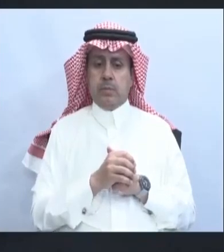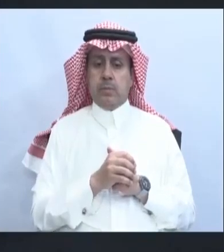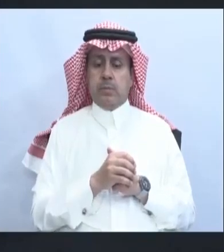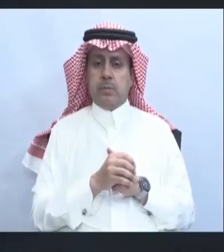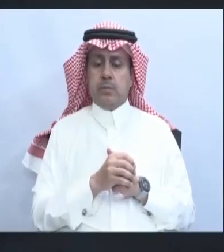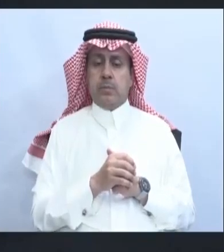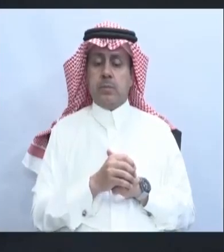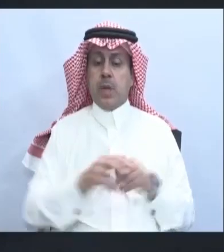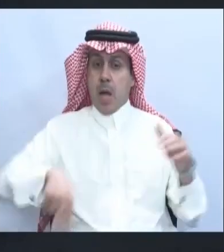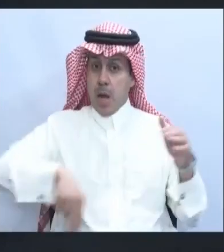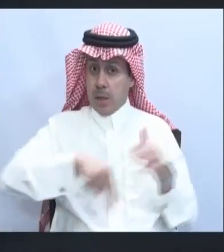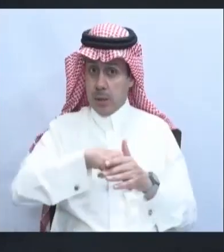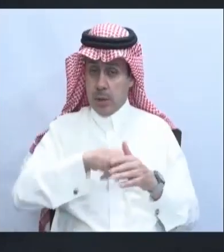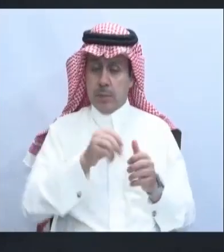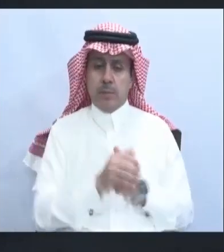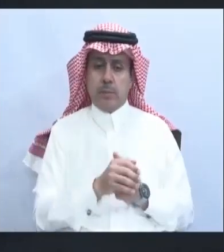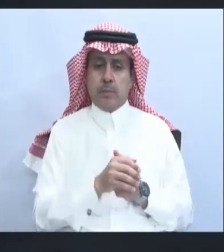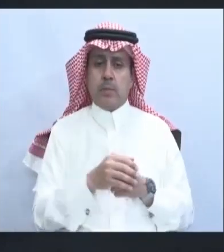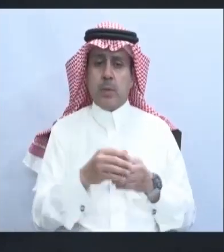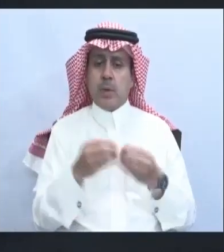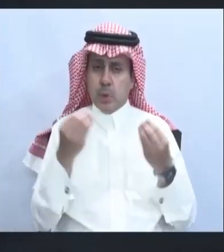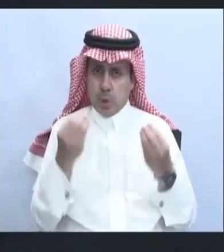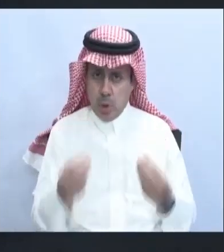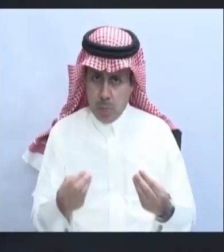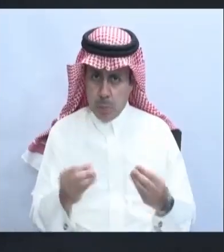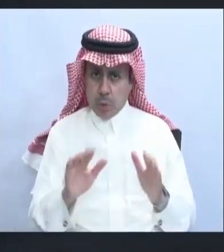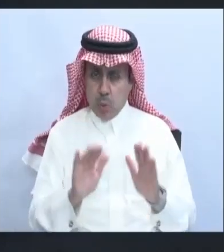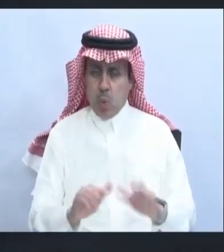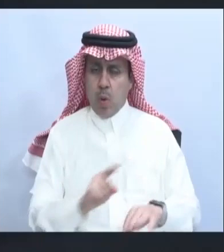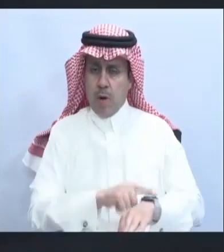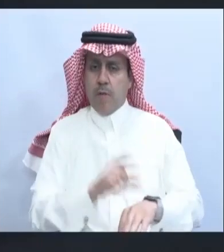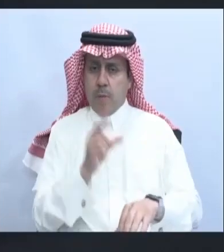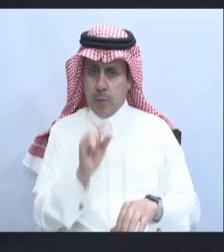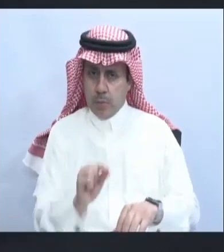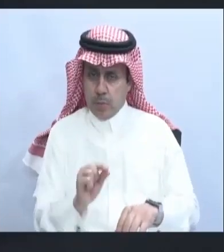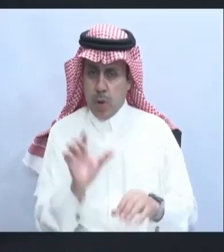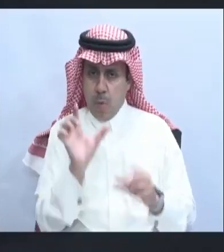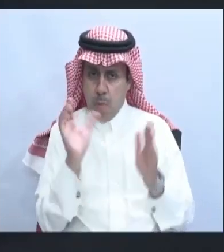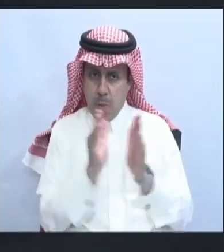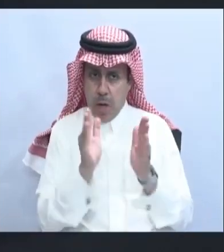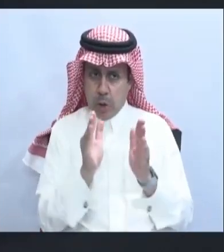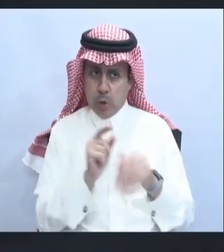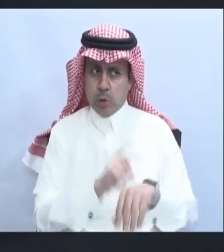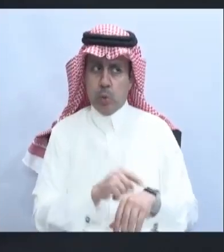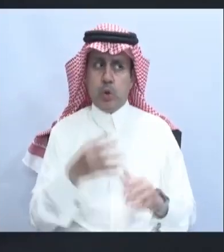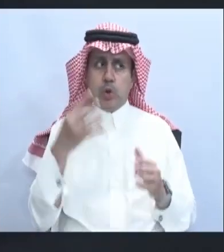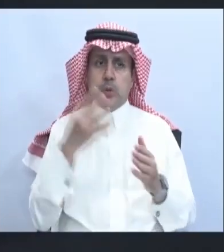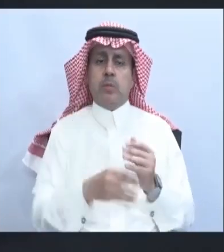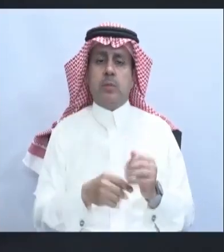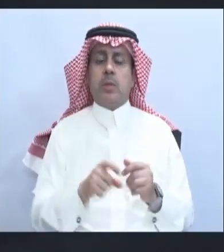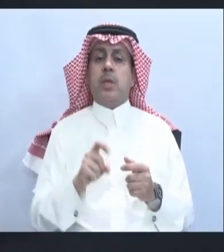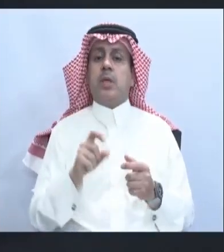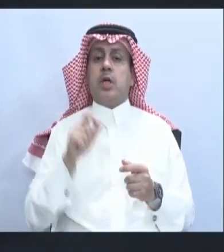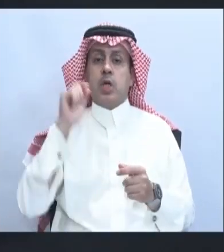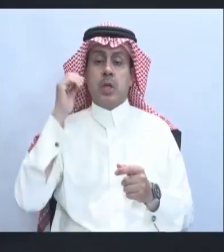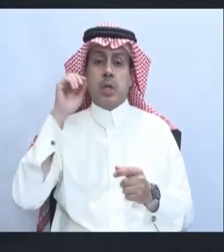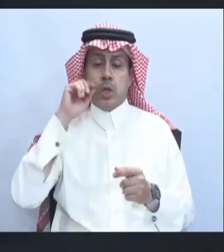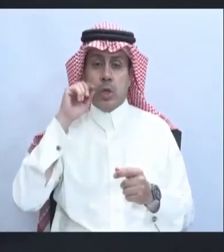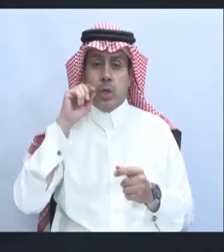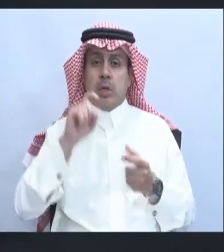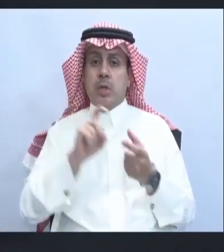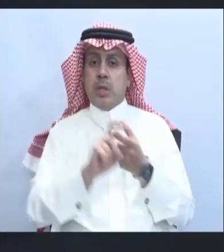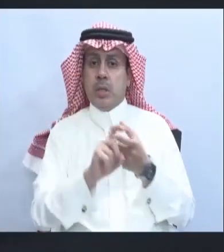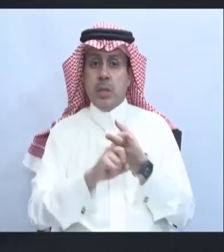شرعا العده هي التربص المحدود شرعا التربص اي ان الزوجه تتربص